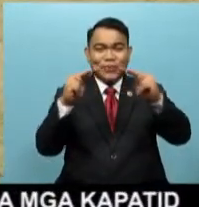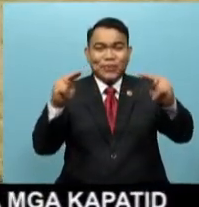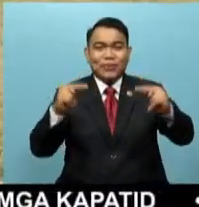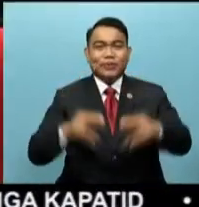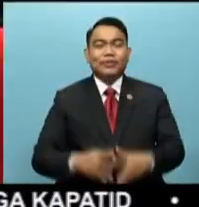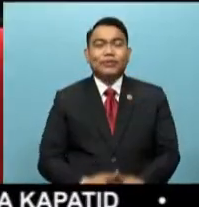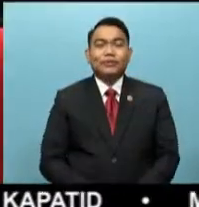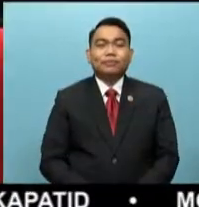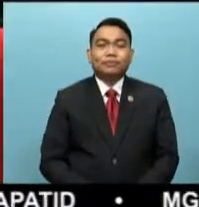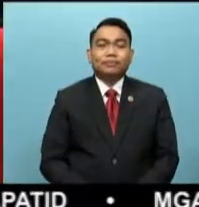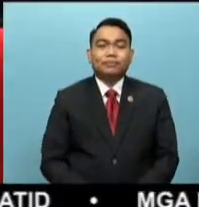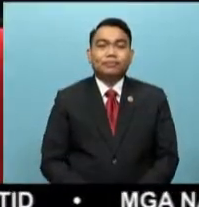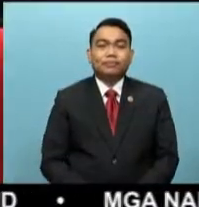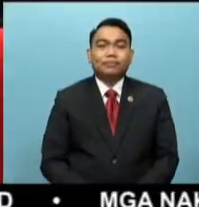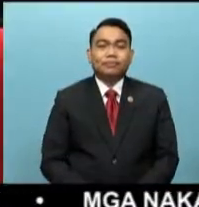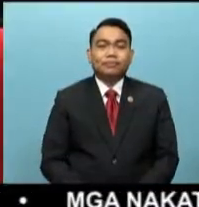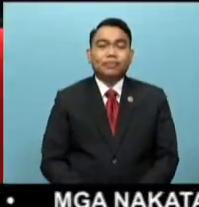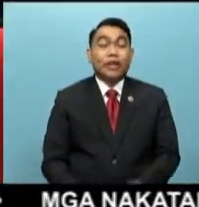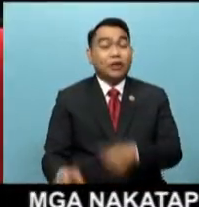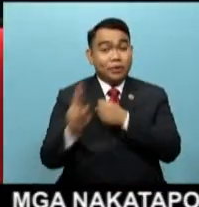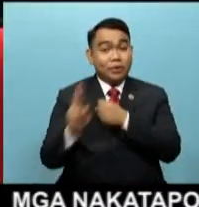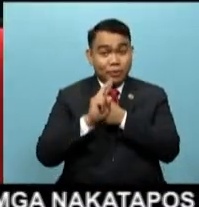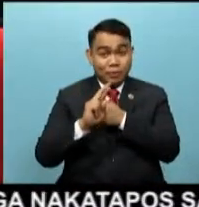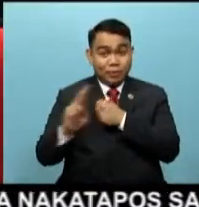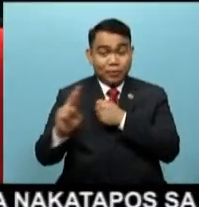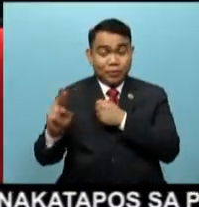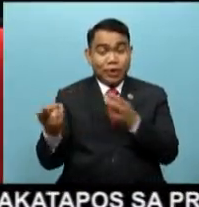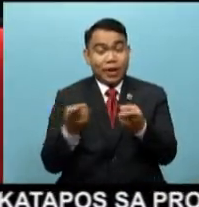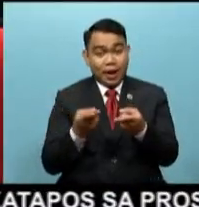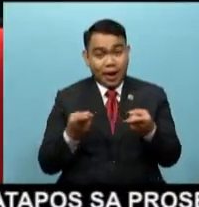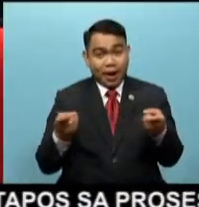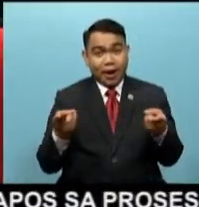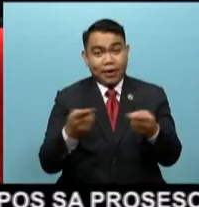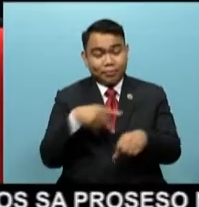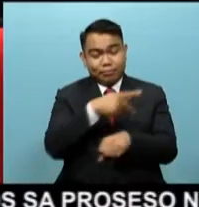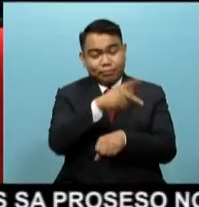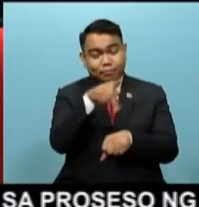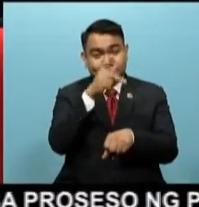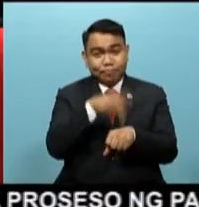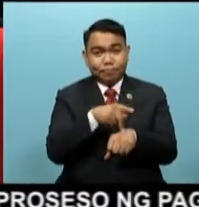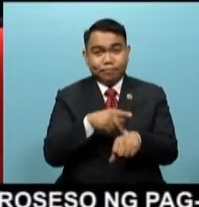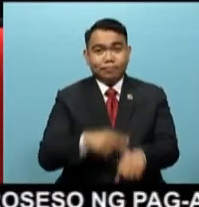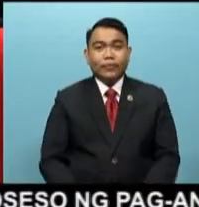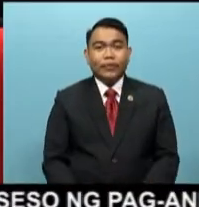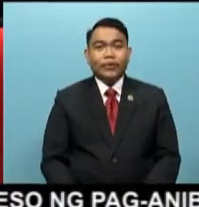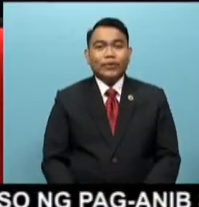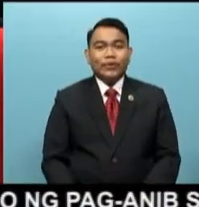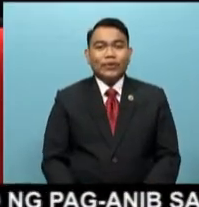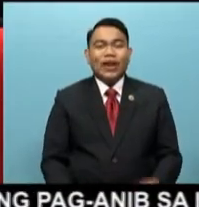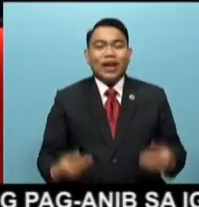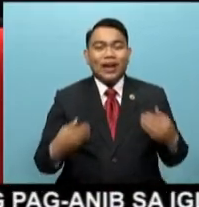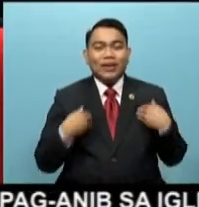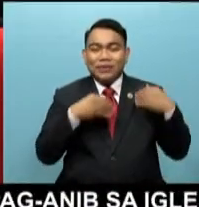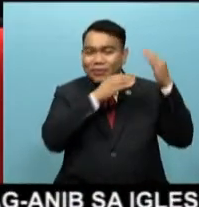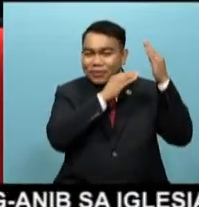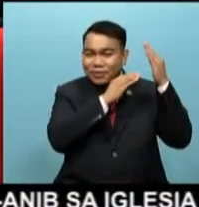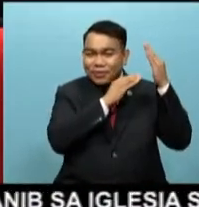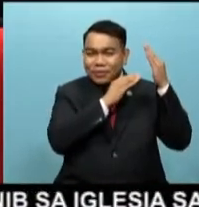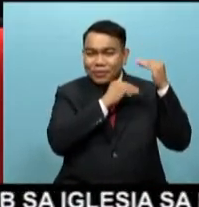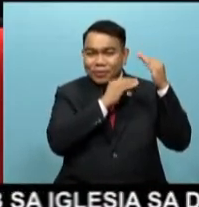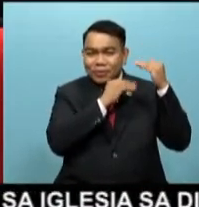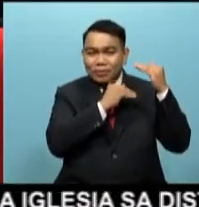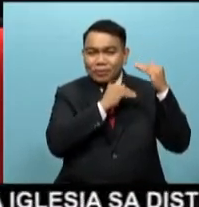Network. Bumalik tayo sa mga balita rito sa Pilipinas. Hindi nabigo ang pag-asa ng mga may tungkulin sa distrito